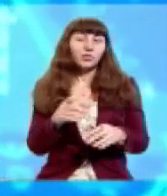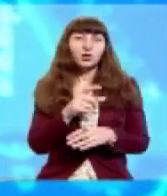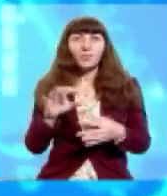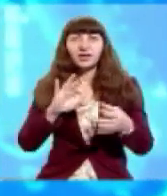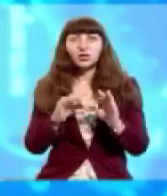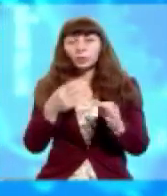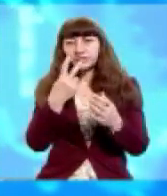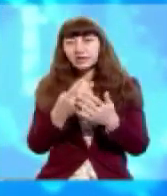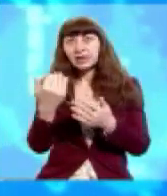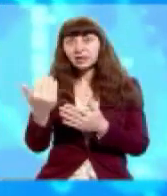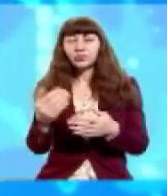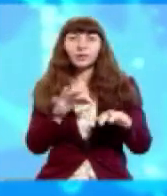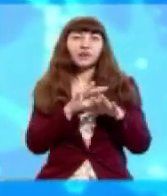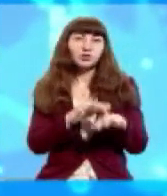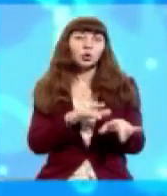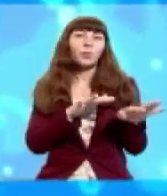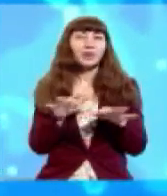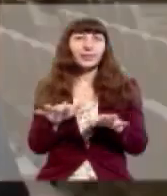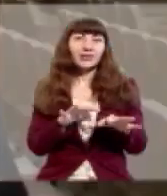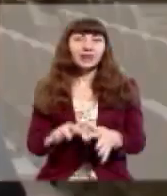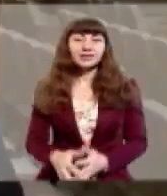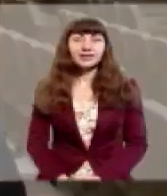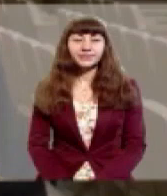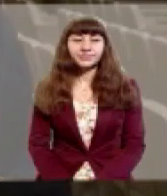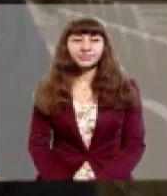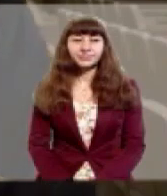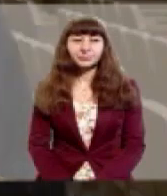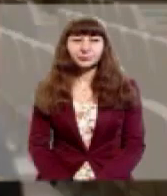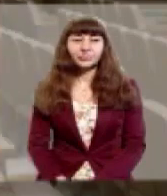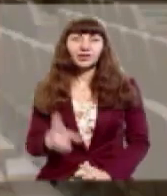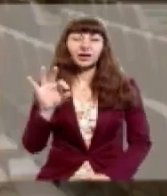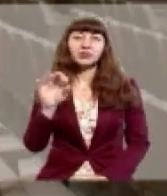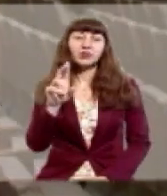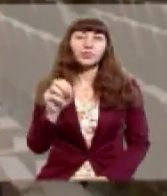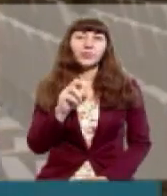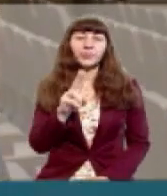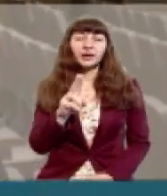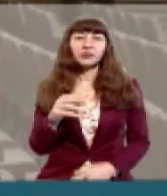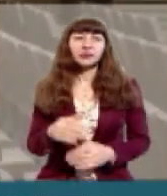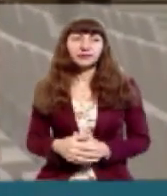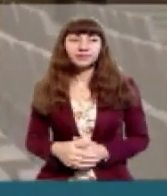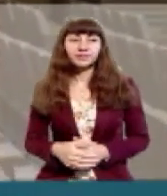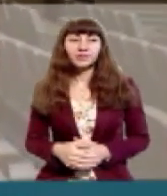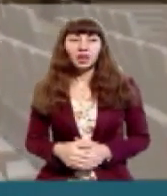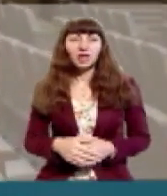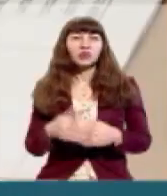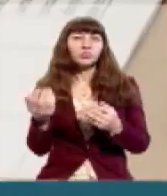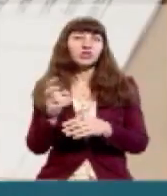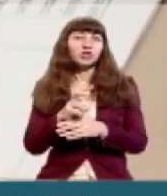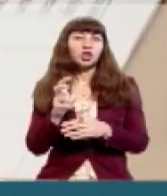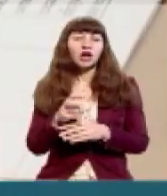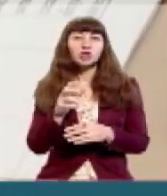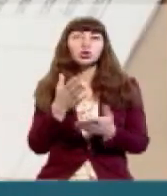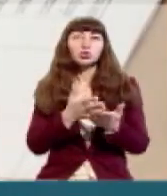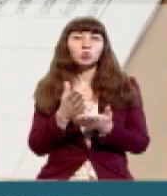біріктірілді. Толығырақ тілші бейне материалында. Қадырбек пробация қызметінің есебінде тұрғандардың бірі. Қазір ол шартты